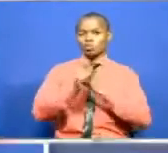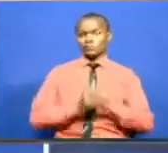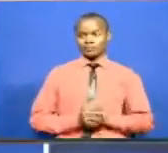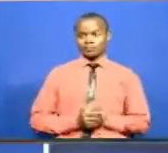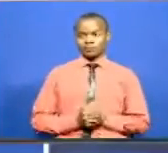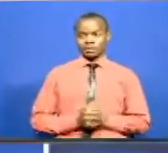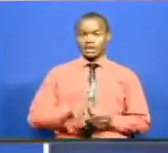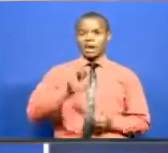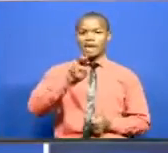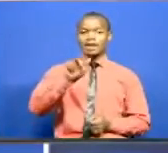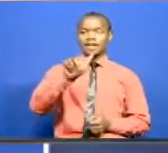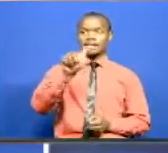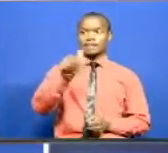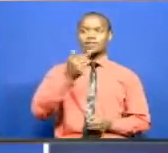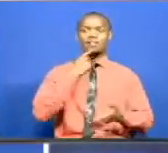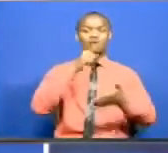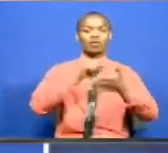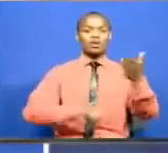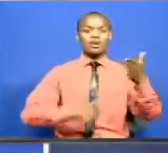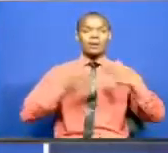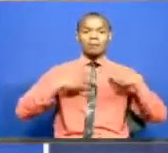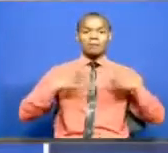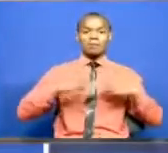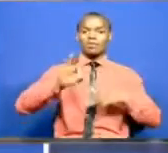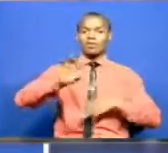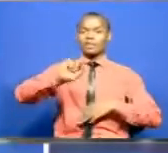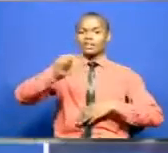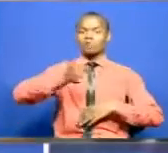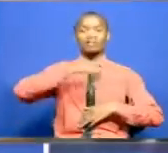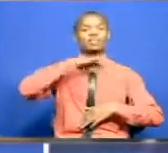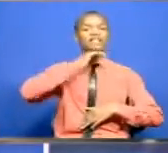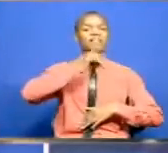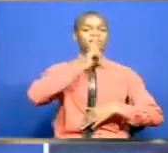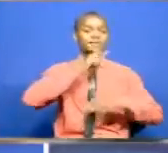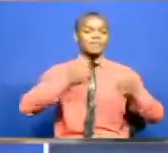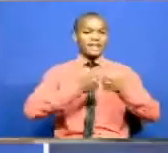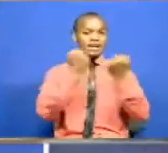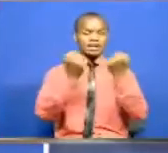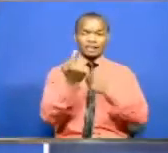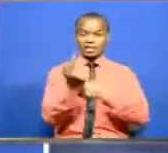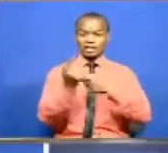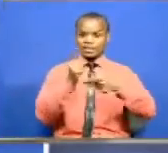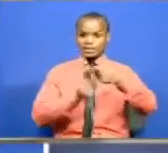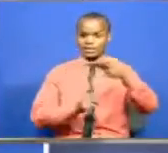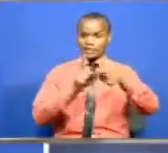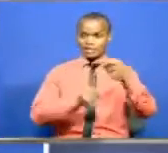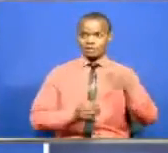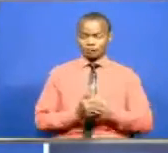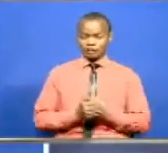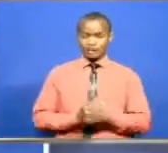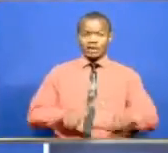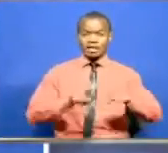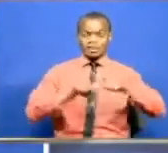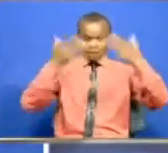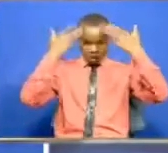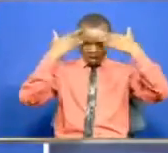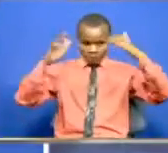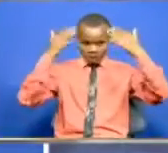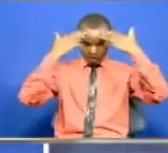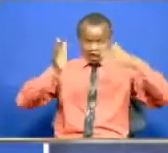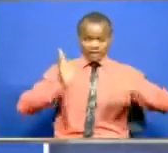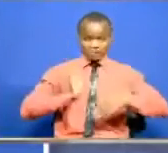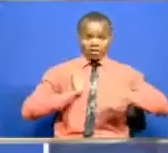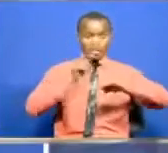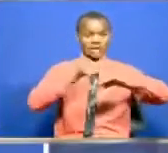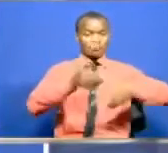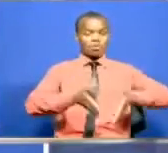zaidi ya Wakenya 3000 hupoteza maisha yao kwenye ajali za barabarani kila mwaka. Kampeni hiyo ya usalama barabarani imeanzishwa wakati huu